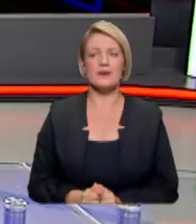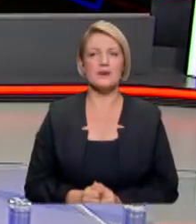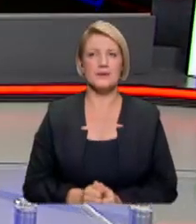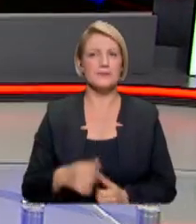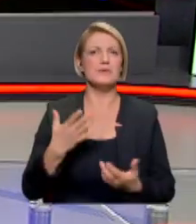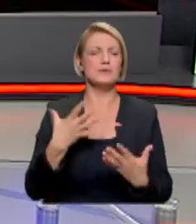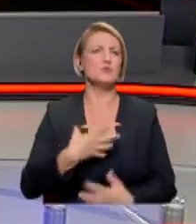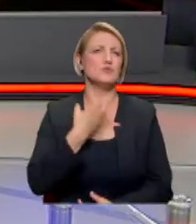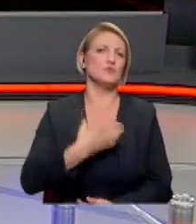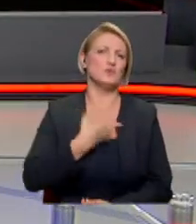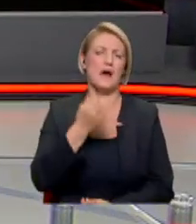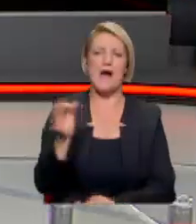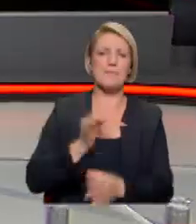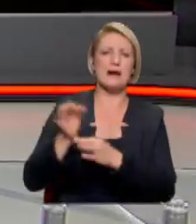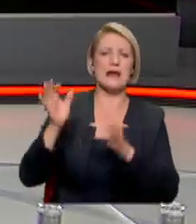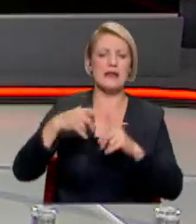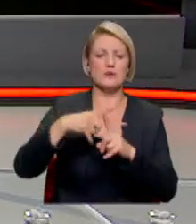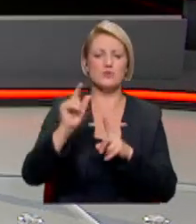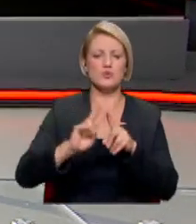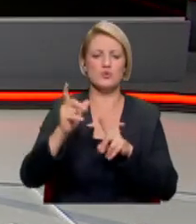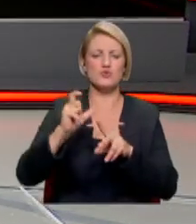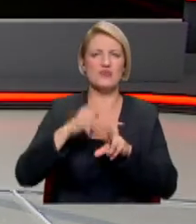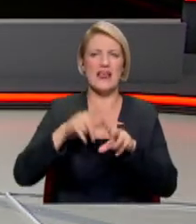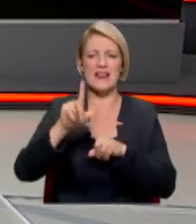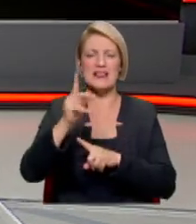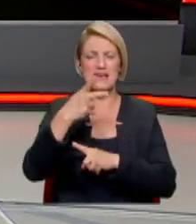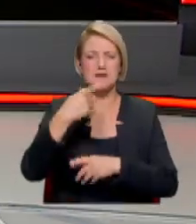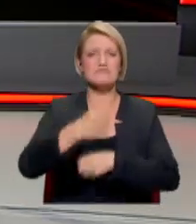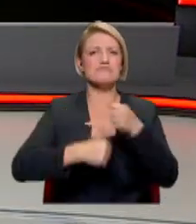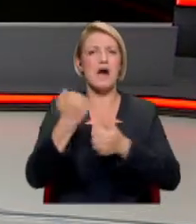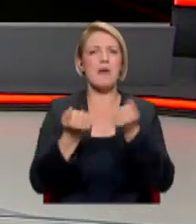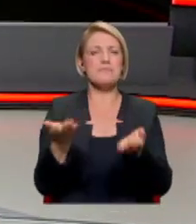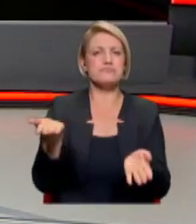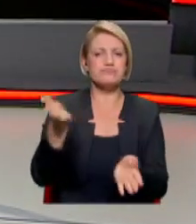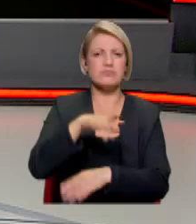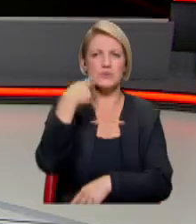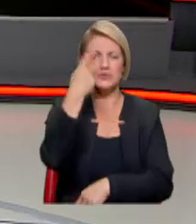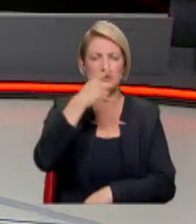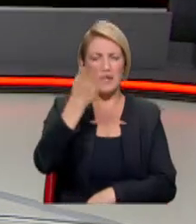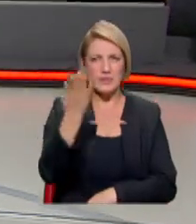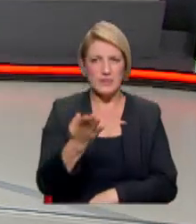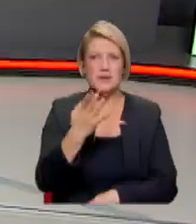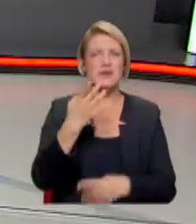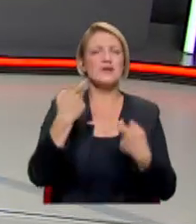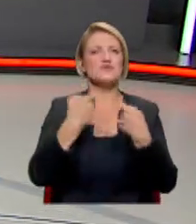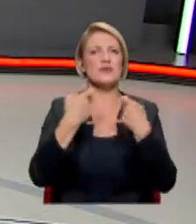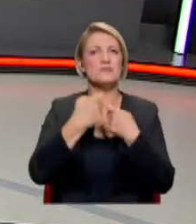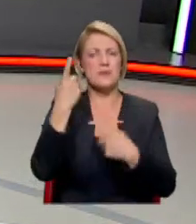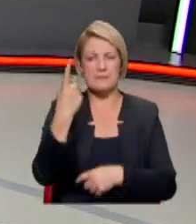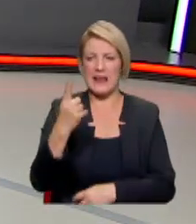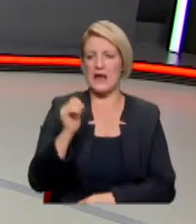peş peşe acı haberler geldi Tunceli'de zırhlı aracın devrilmesi sonucu 4 Irak'ın kuzeyinde ise çatışmada bir